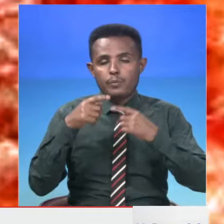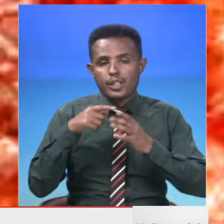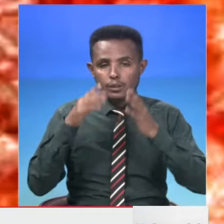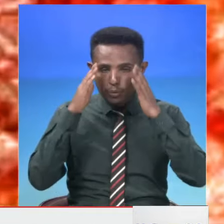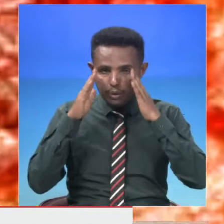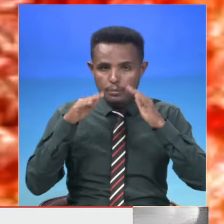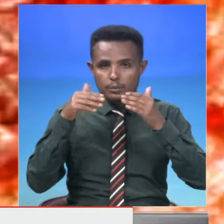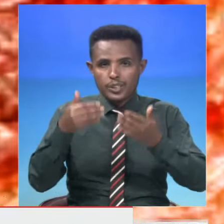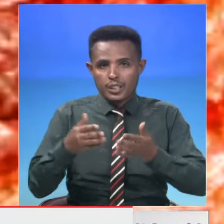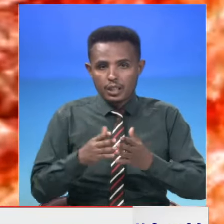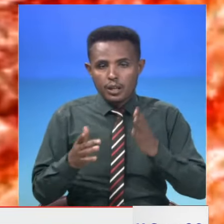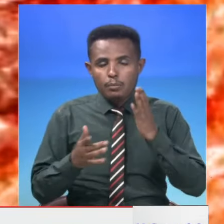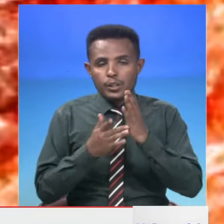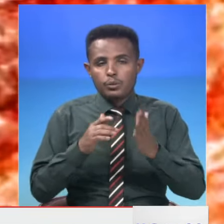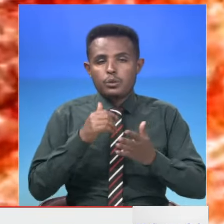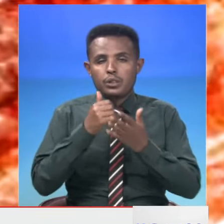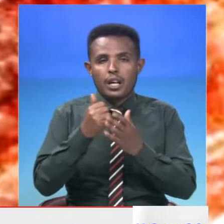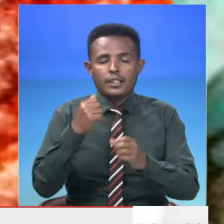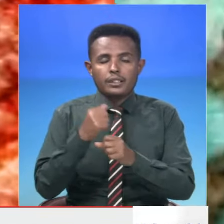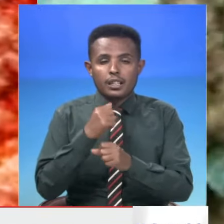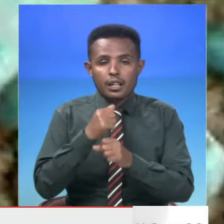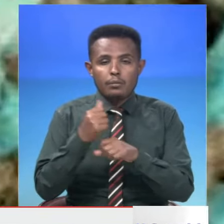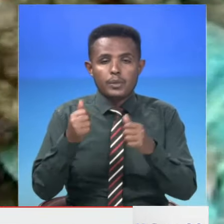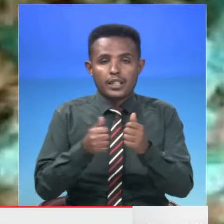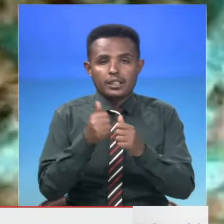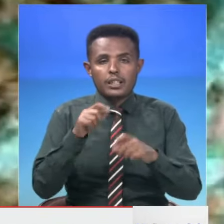እና በቴክኖሎጂ የተደገፈ አሰራር መከተል ይጠይቃል።